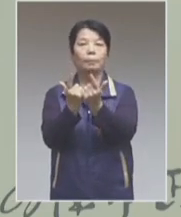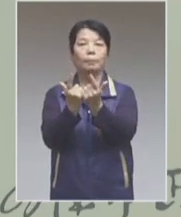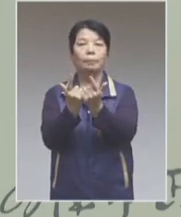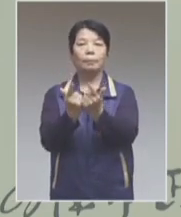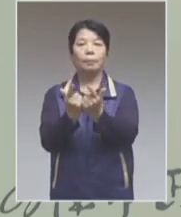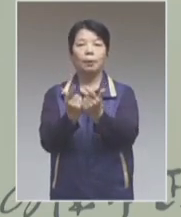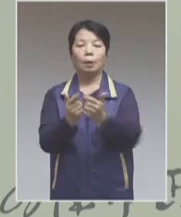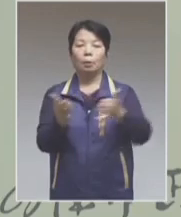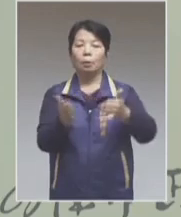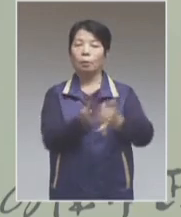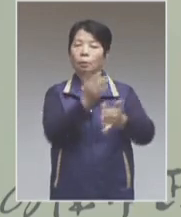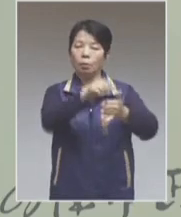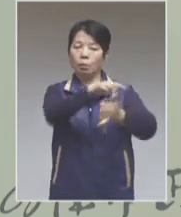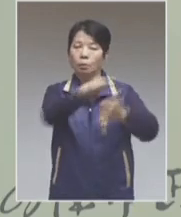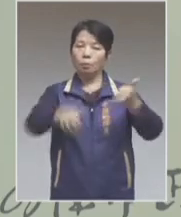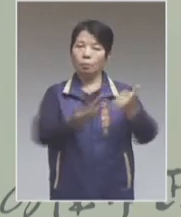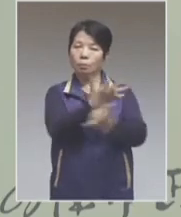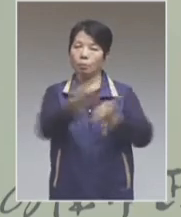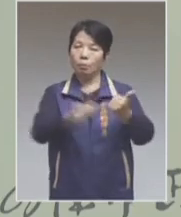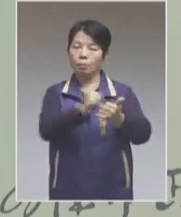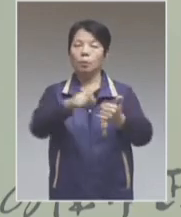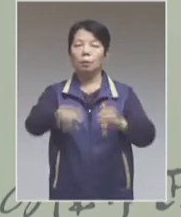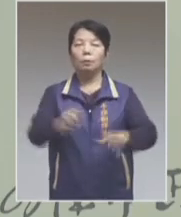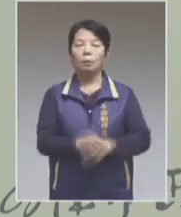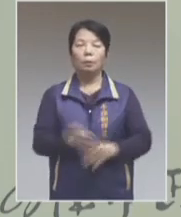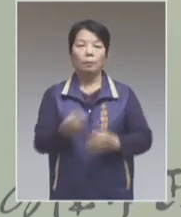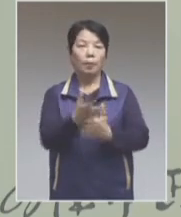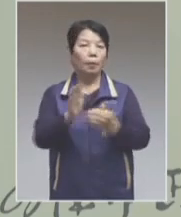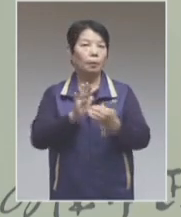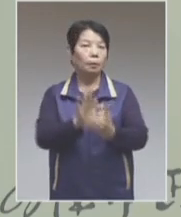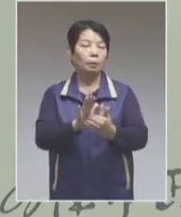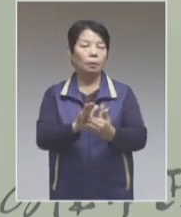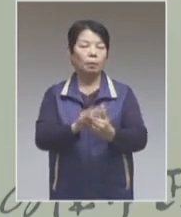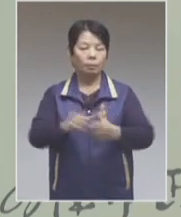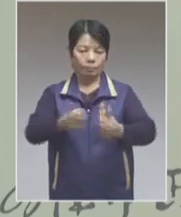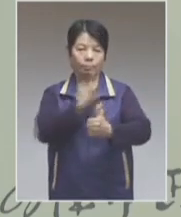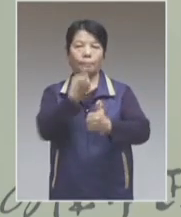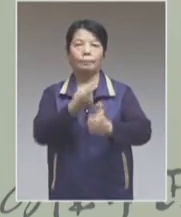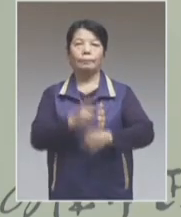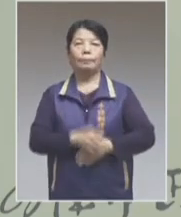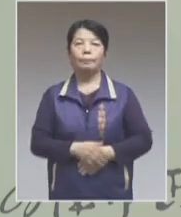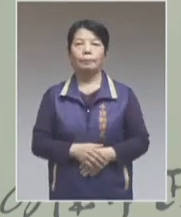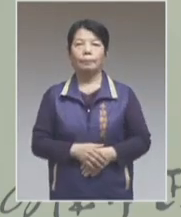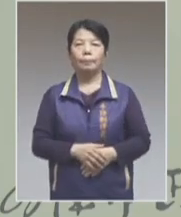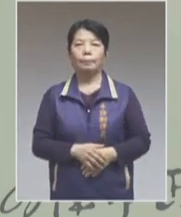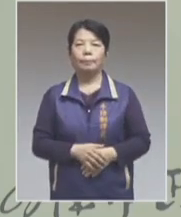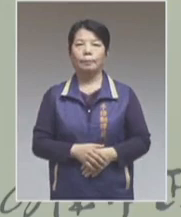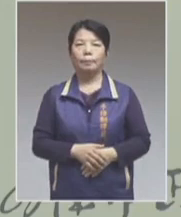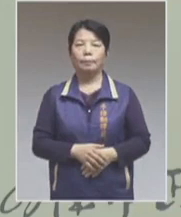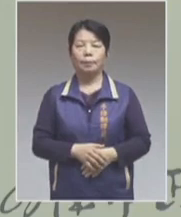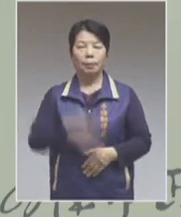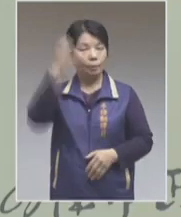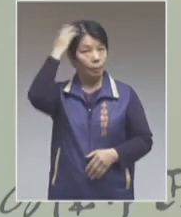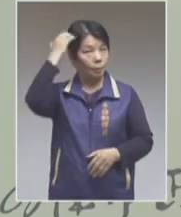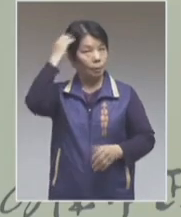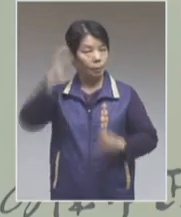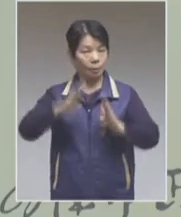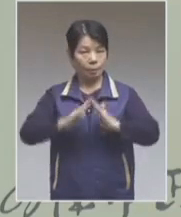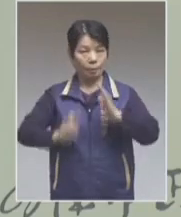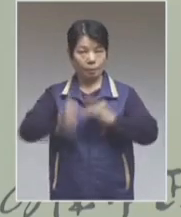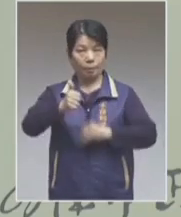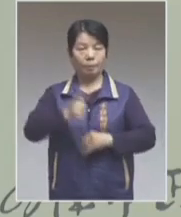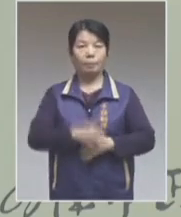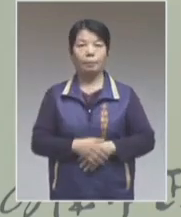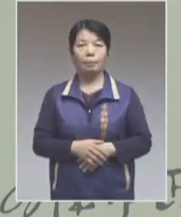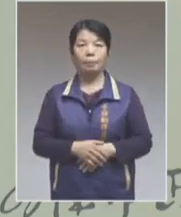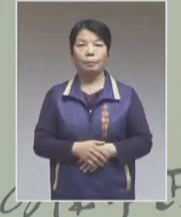部，我们还是防疫优先啊，到高雄市政府的原则啊，那柯市长的这个部分，那我